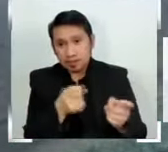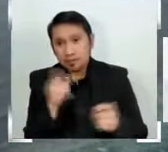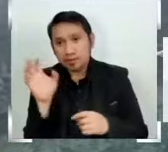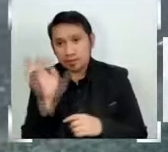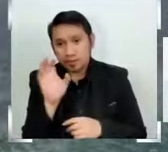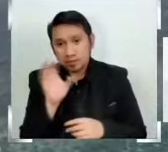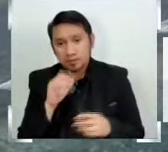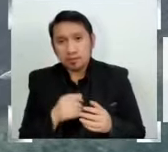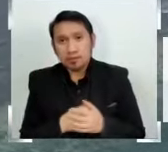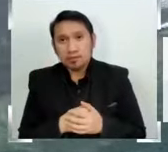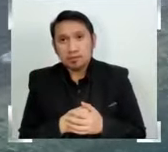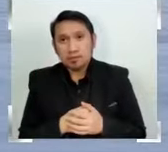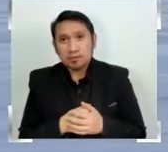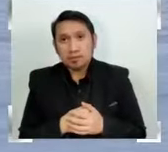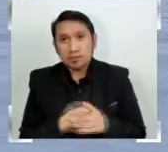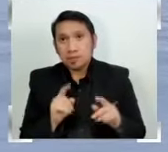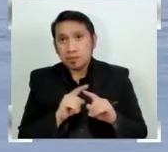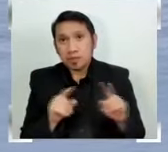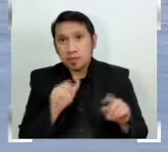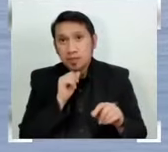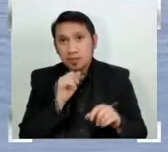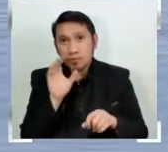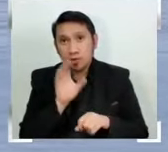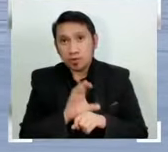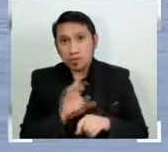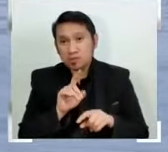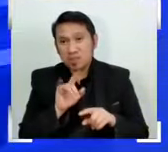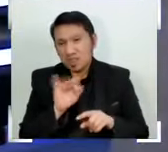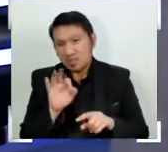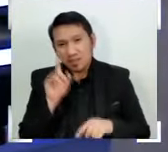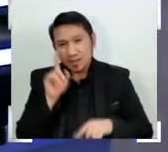nila ipipilit kung hindi talaga kaya.